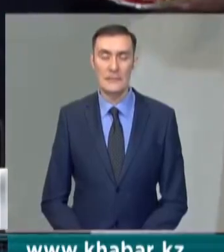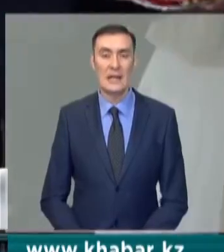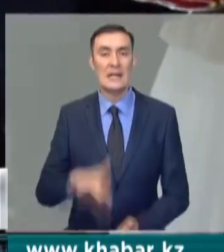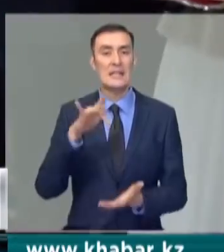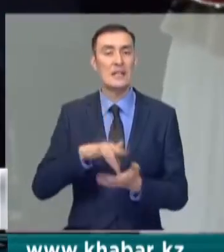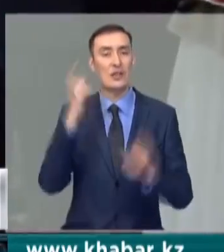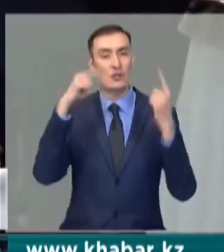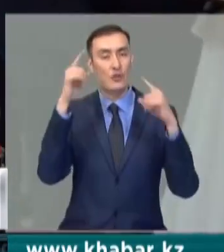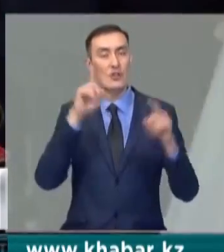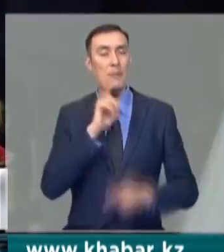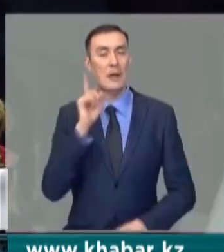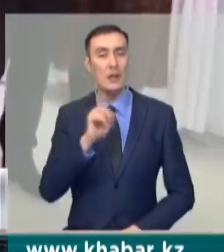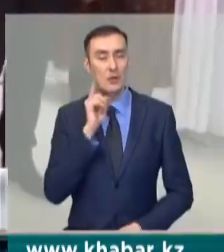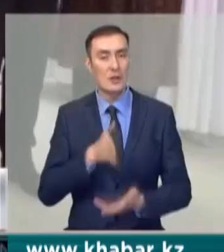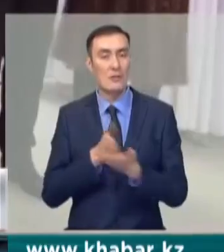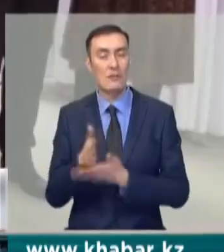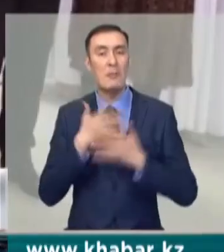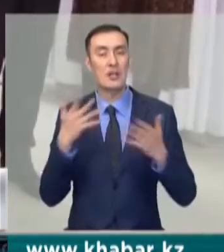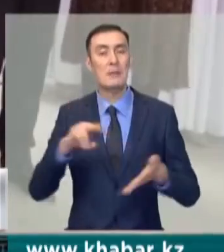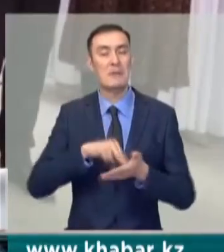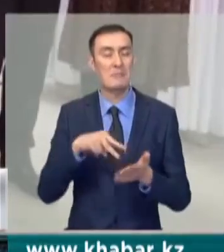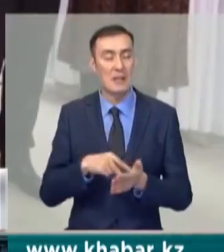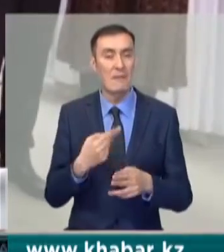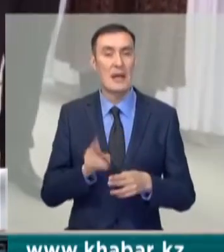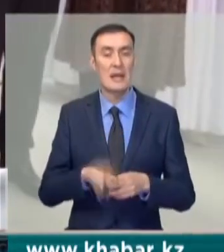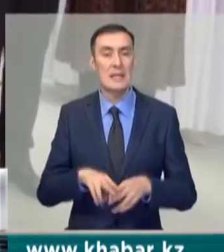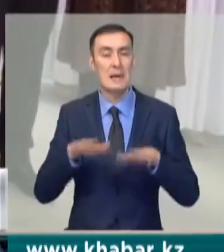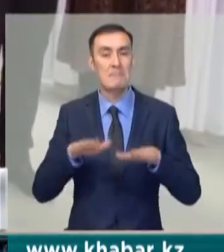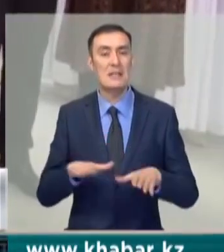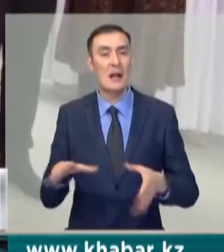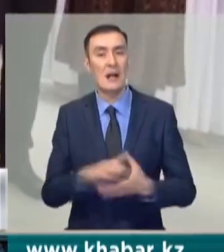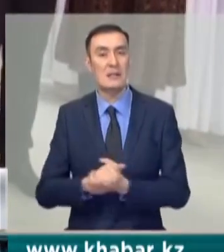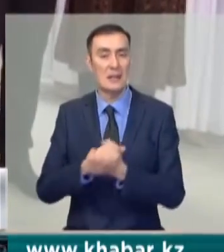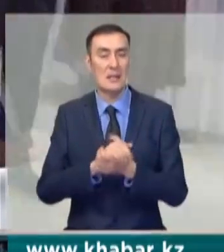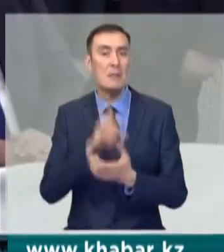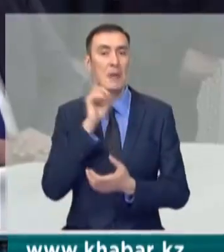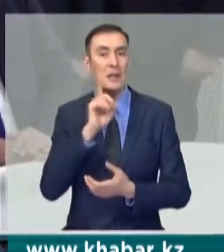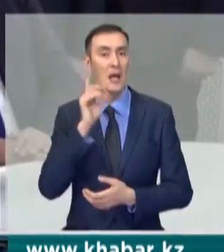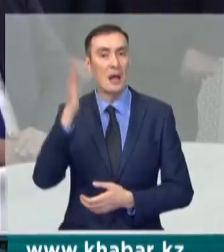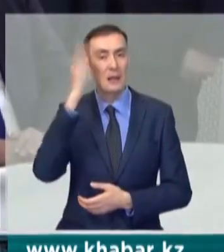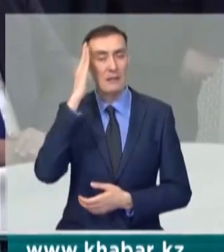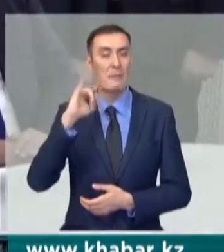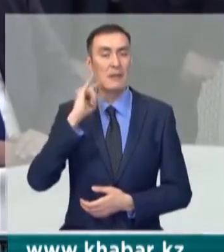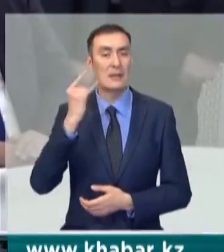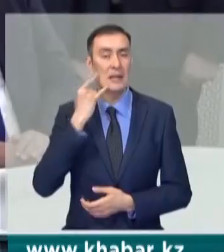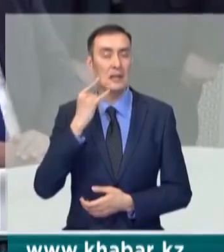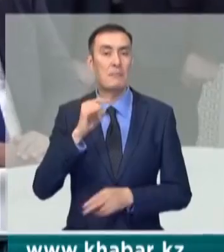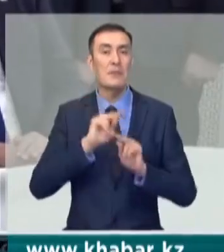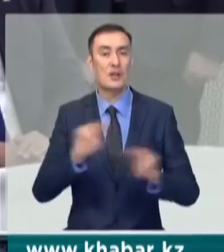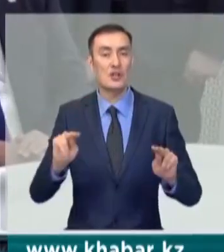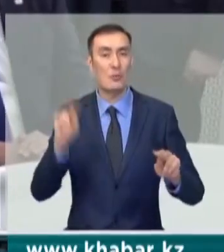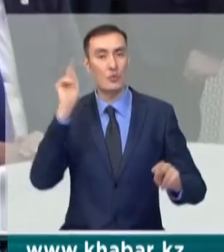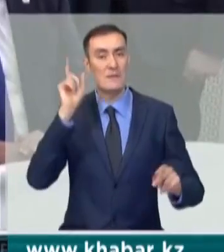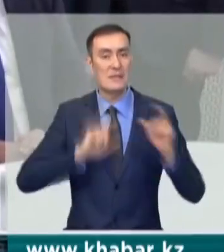Центр творческой молодежи нацелен на большие перспективы. Это место консолидации молодых талантов. В Павлодарском государственном педагогическом